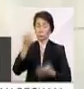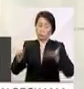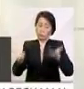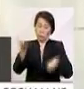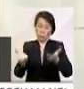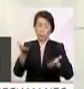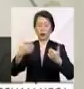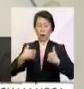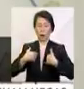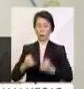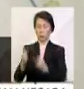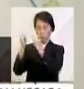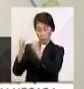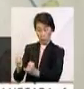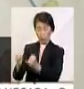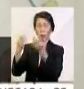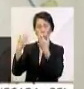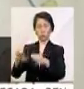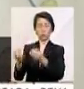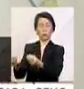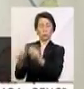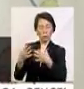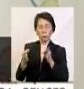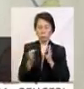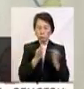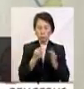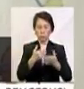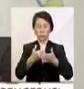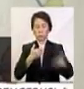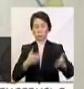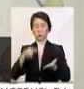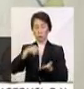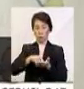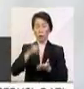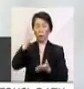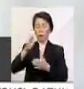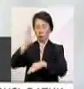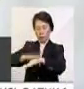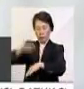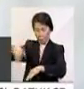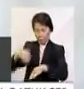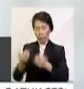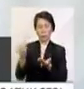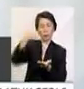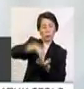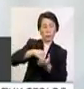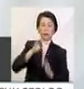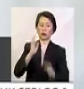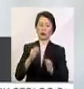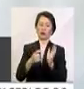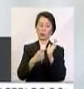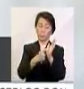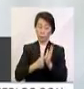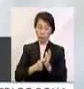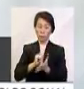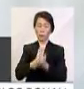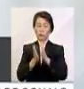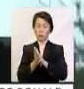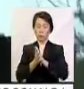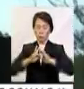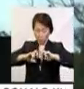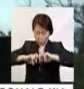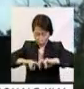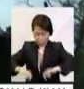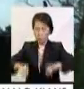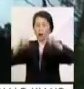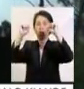mungkin ada individu yang sudah memberi keterangan sebelum ini akan dipanggil semula sekiranya perlu supaya siasatan